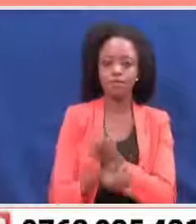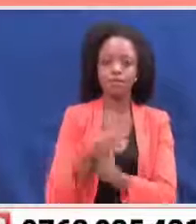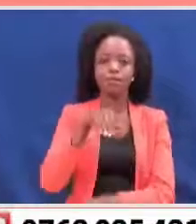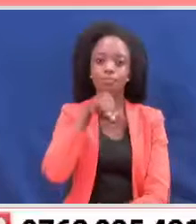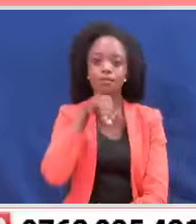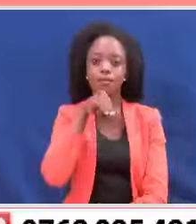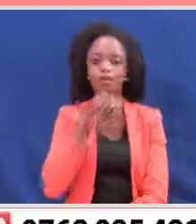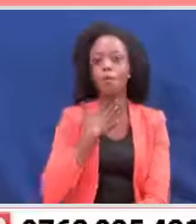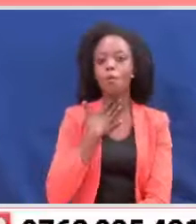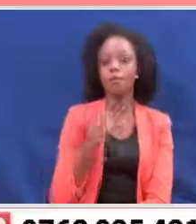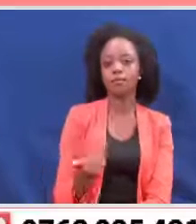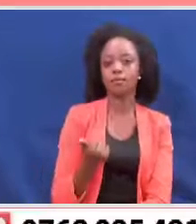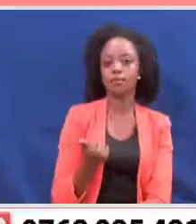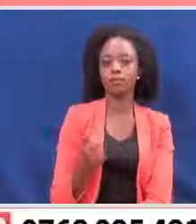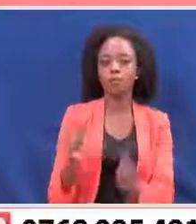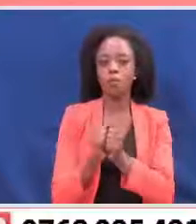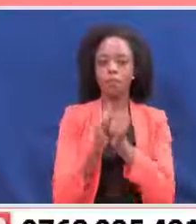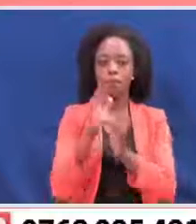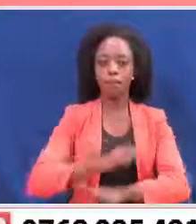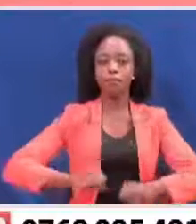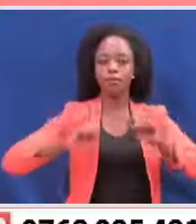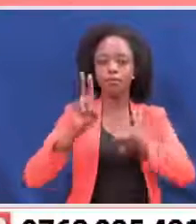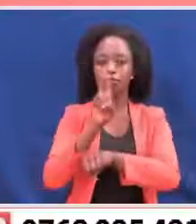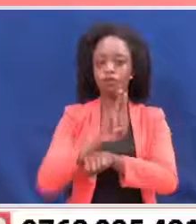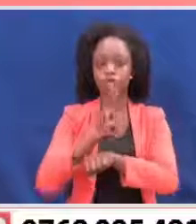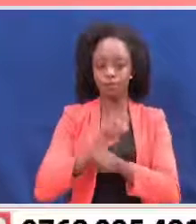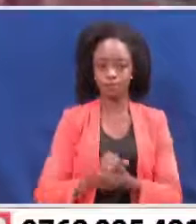ODM Raila Odinga na Rais Uhuru Kenyatta.